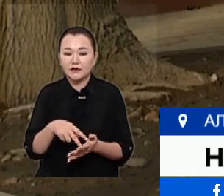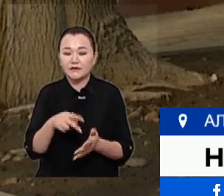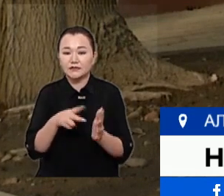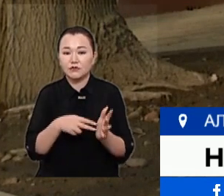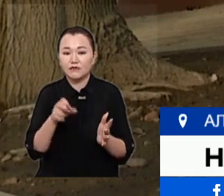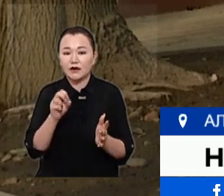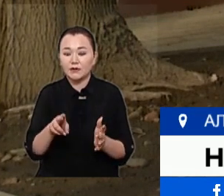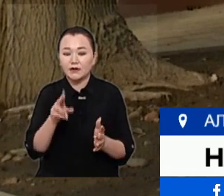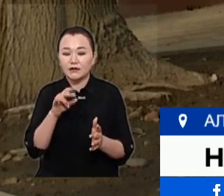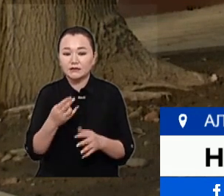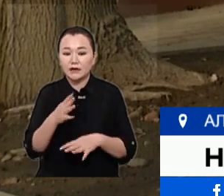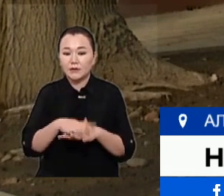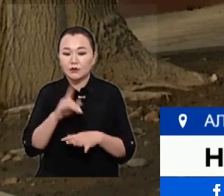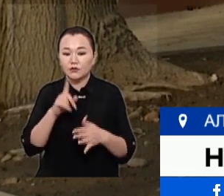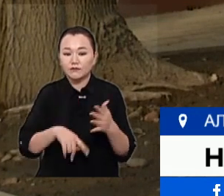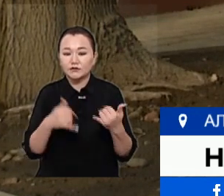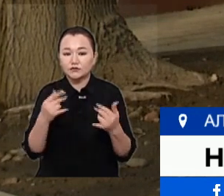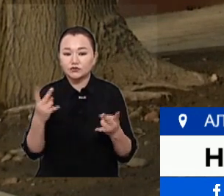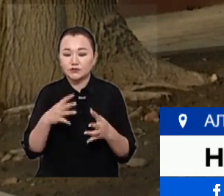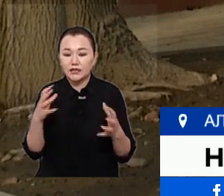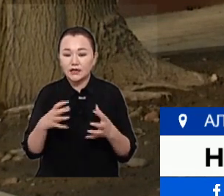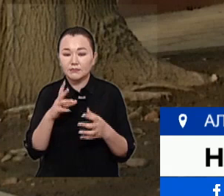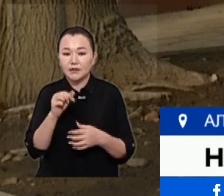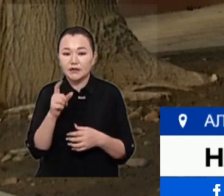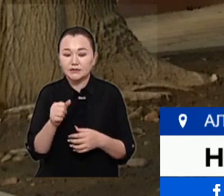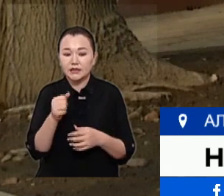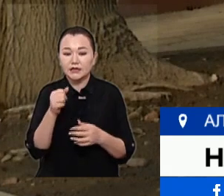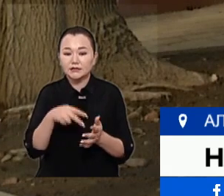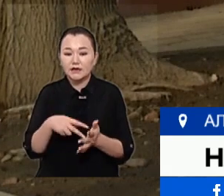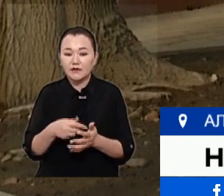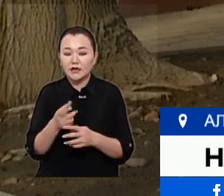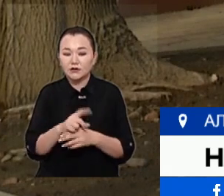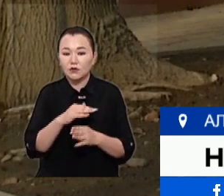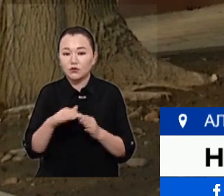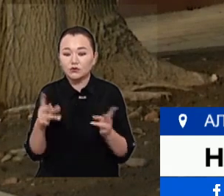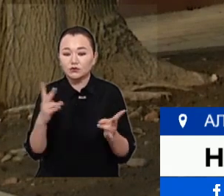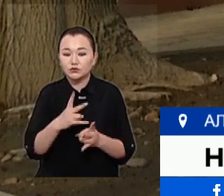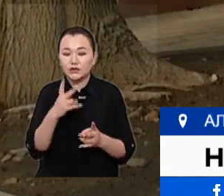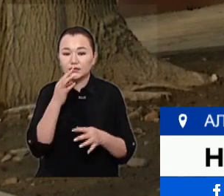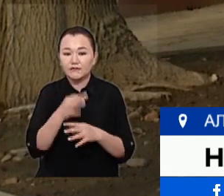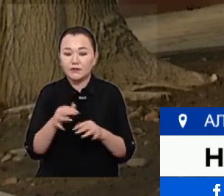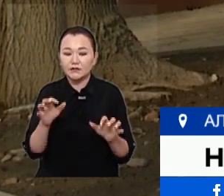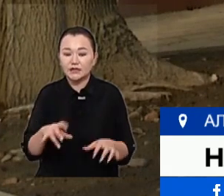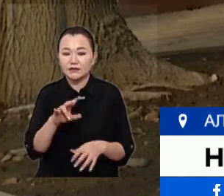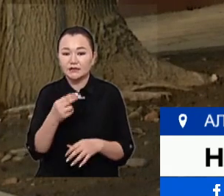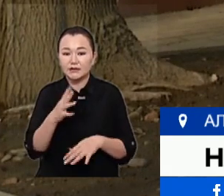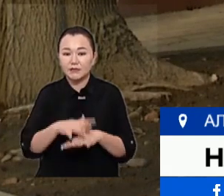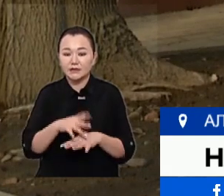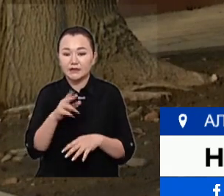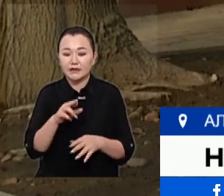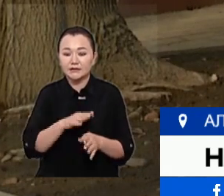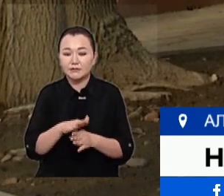апреля в нацбанке уверены что на сегодня нужно сохранить базовую ставку на текущем уровне это необходимо по словам председателя Нацбанка для